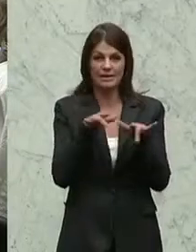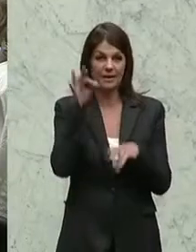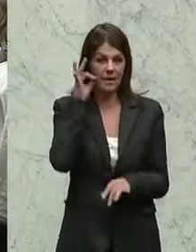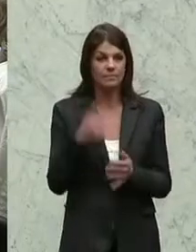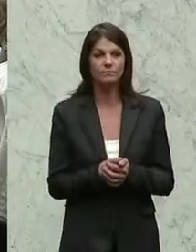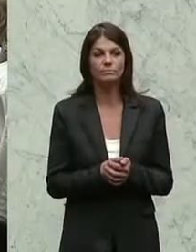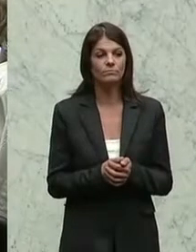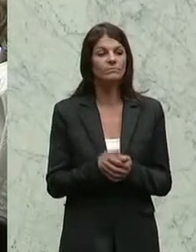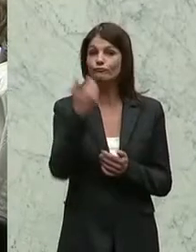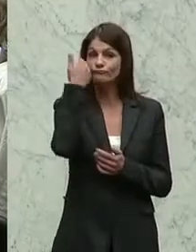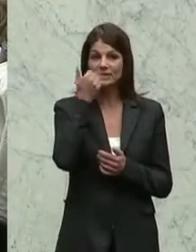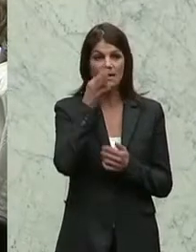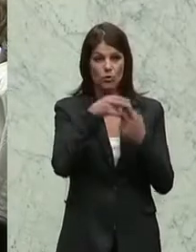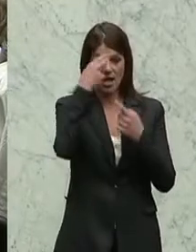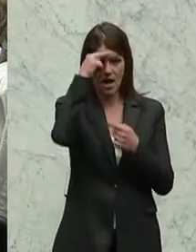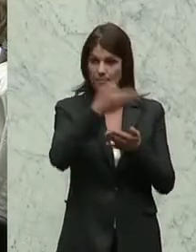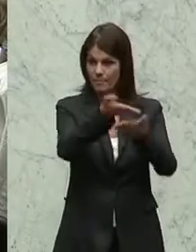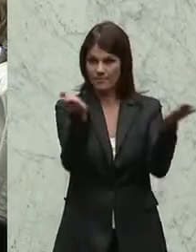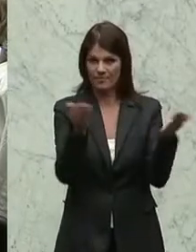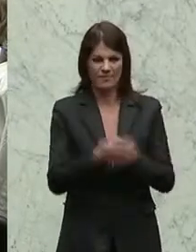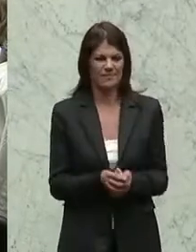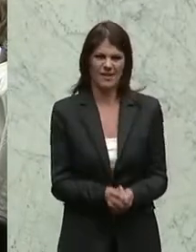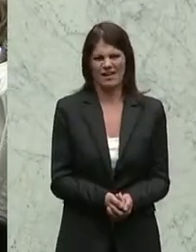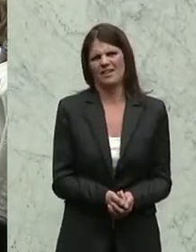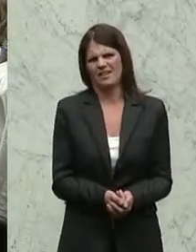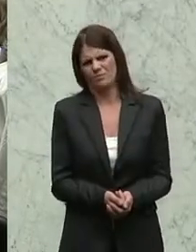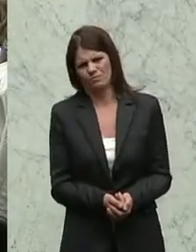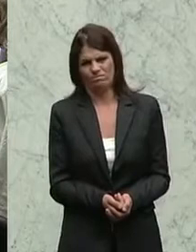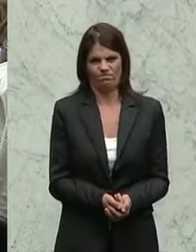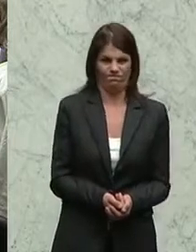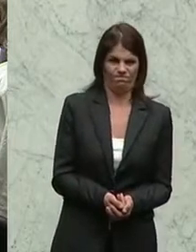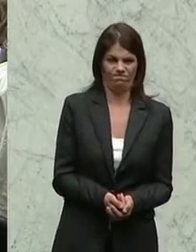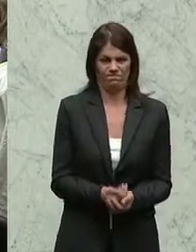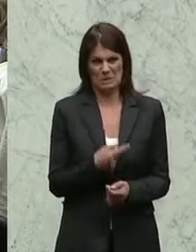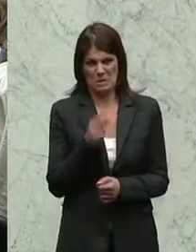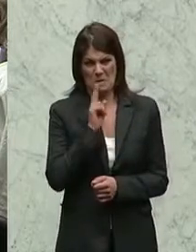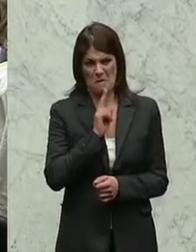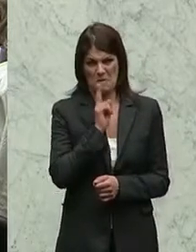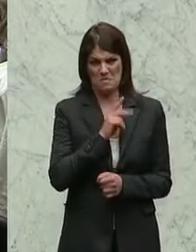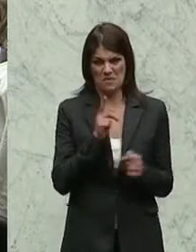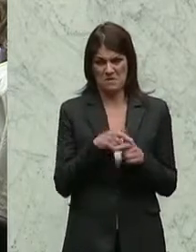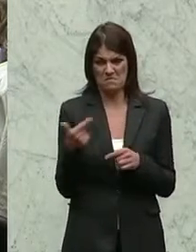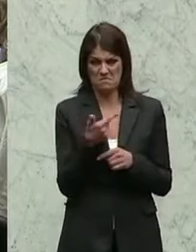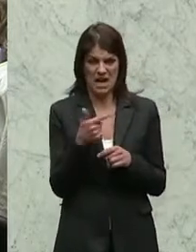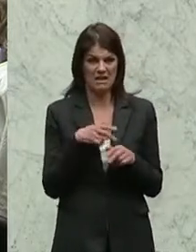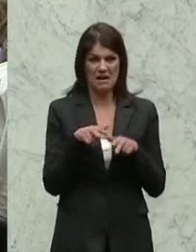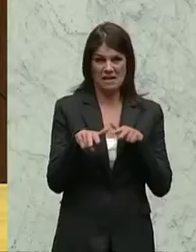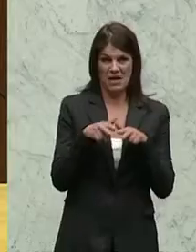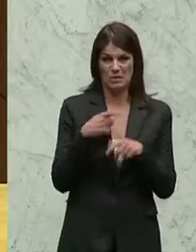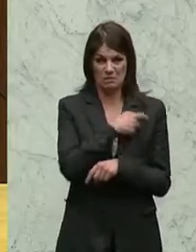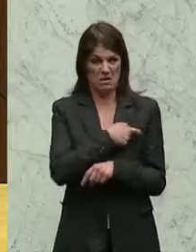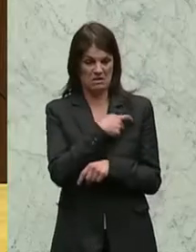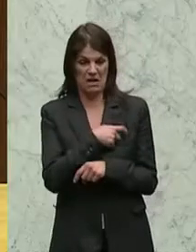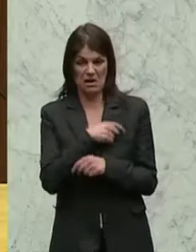Wolfgang Zanger, FPÖ. Also ein bisschen eigenartig finde ich die zwei Regierungsparteien, ÖVP und SPÖ, ja schon immer.